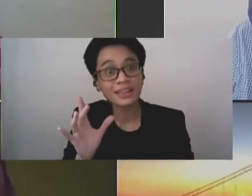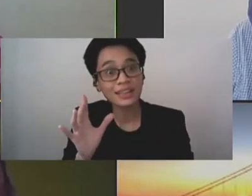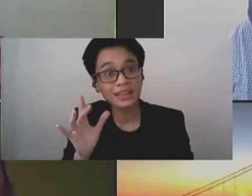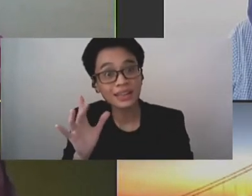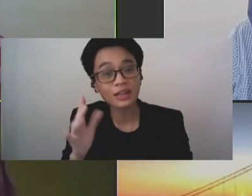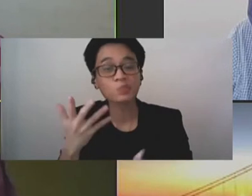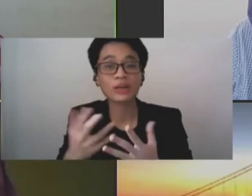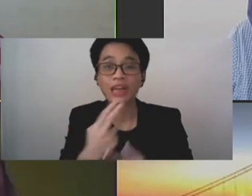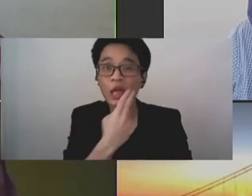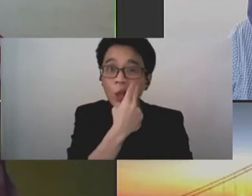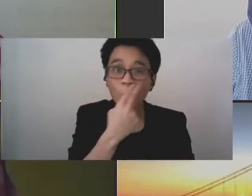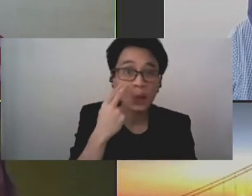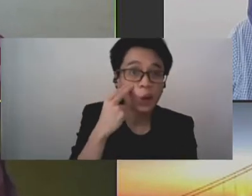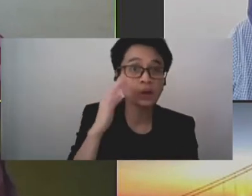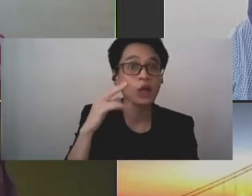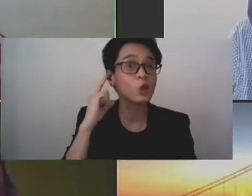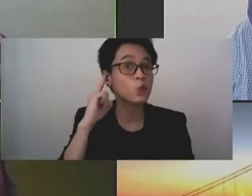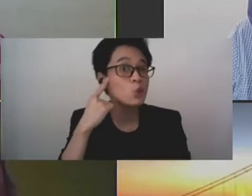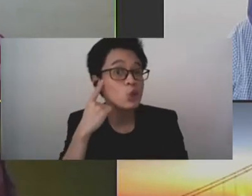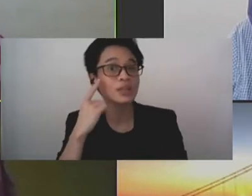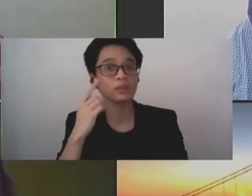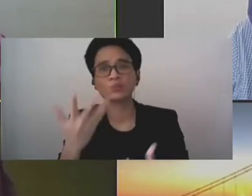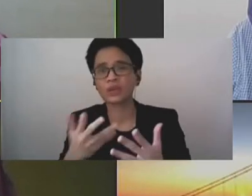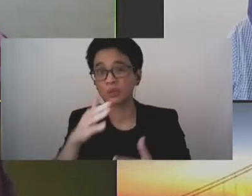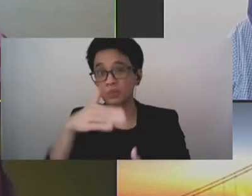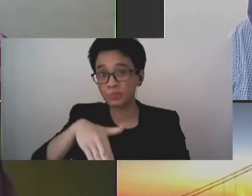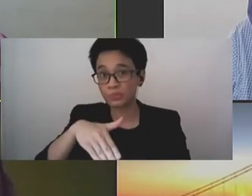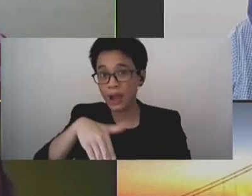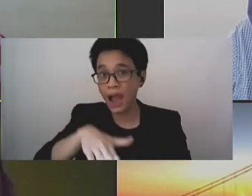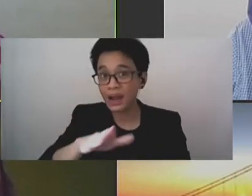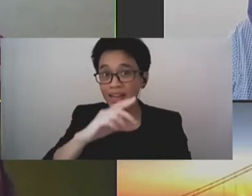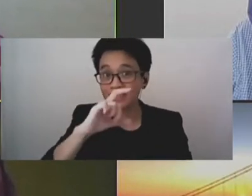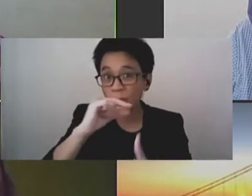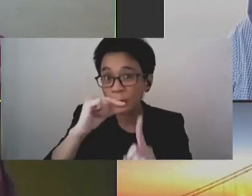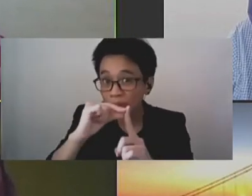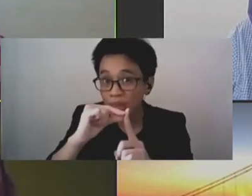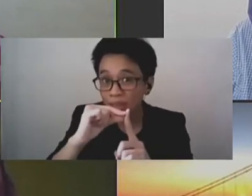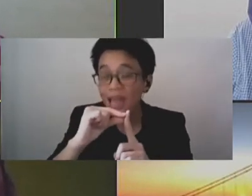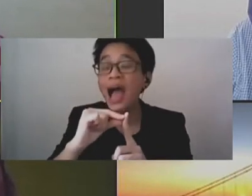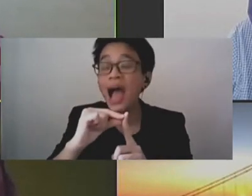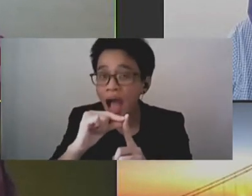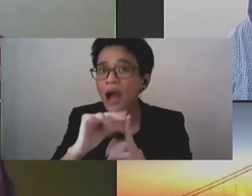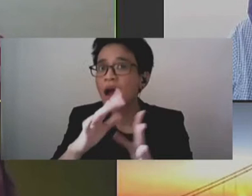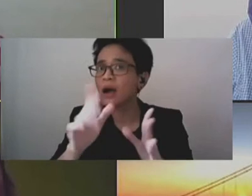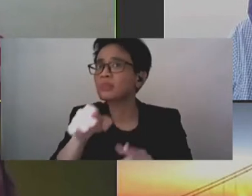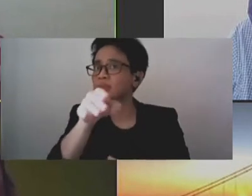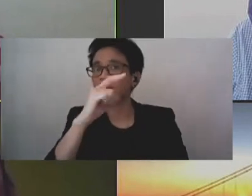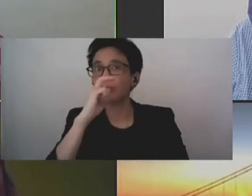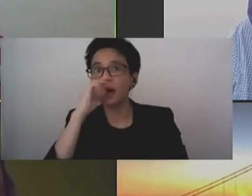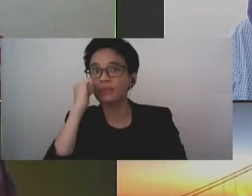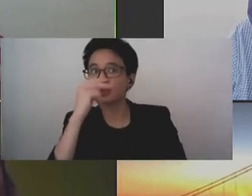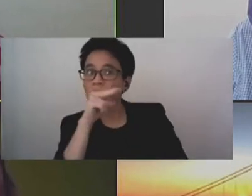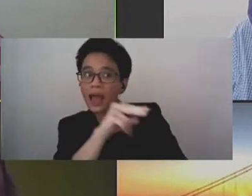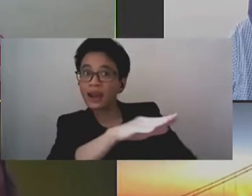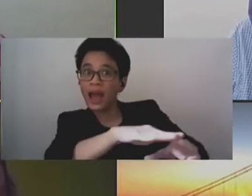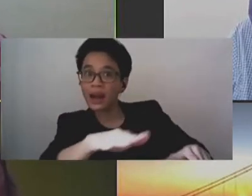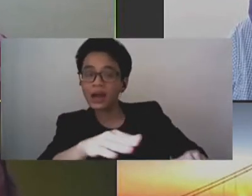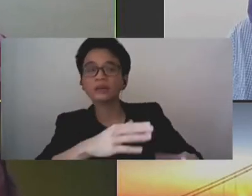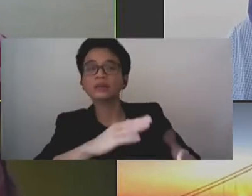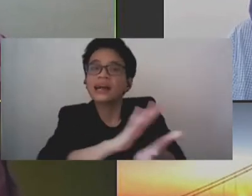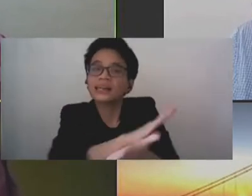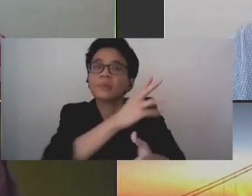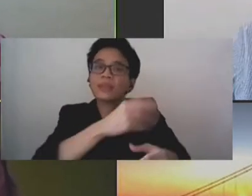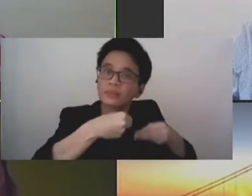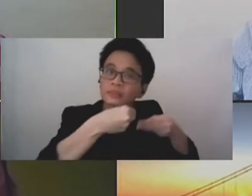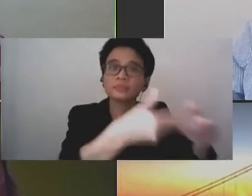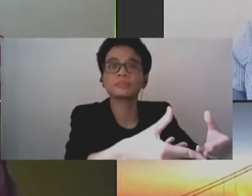tunanetra atau tuli atau sipi, semua berikan kesempatan kepada anak. Jadi berikan informasi. Jadi